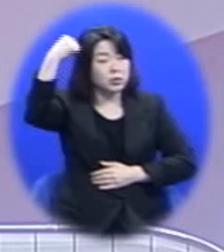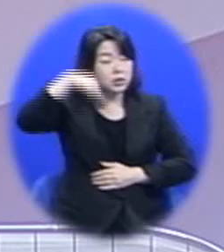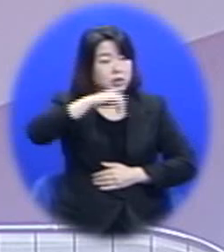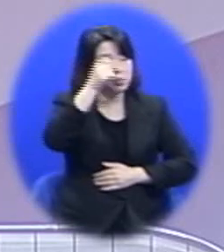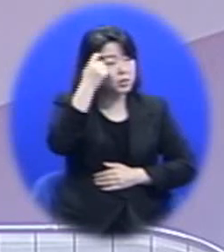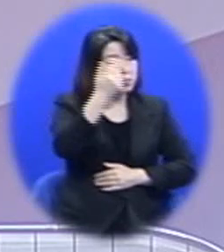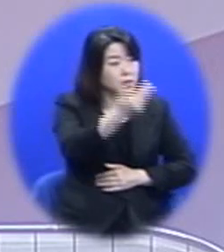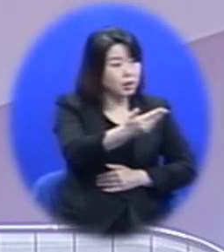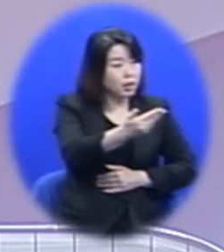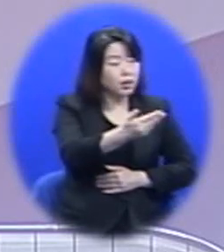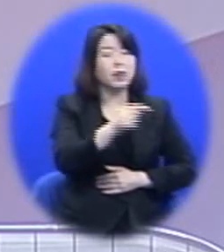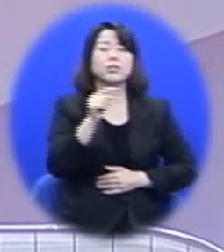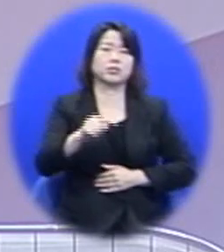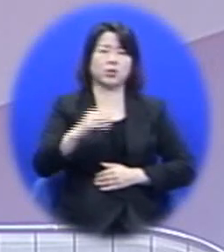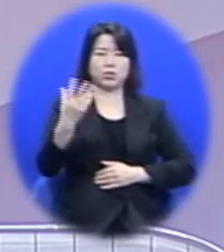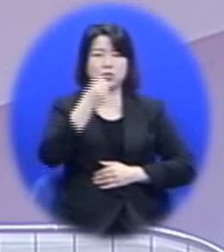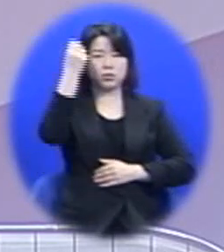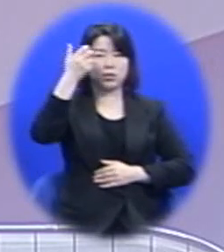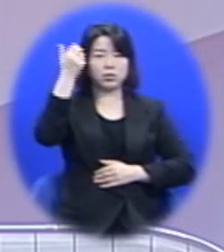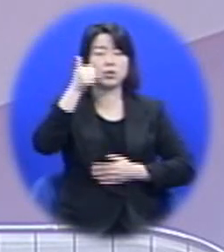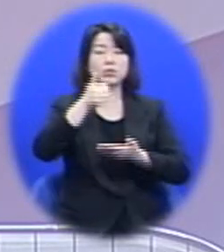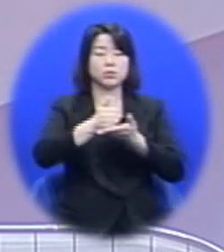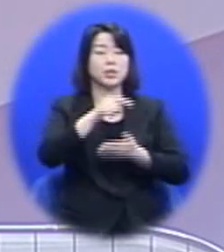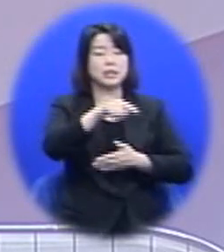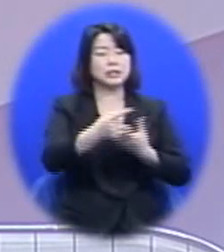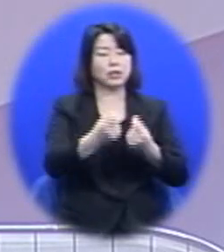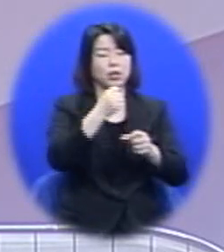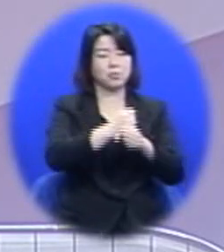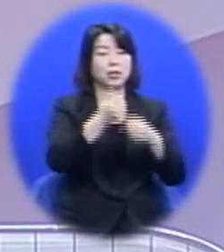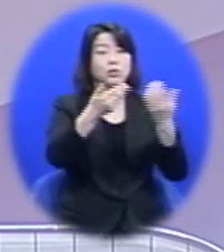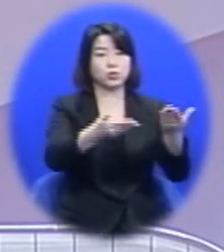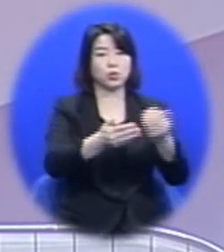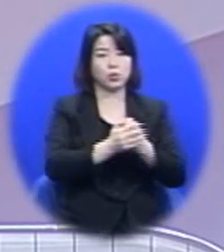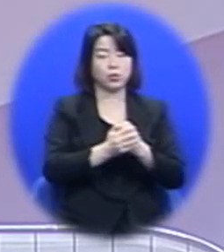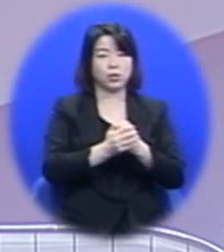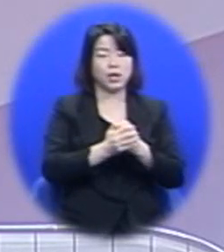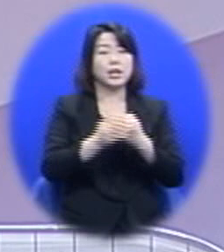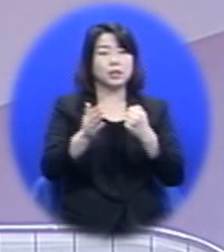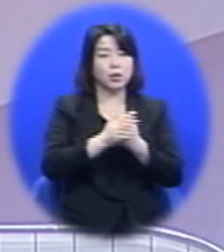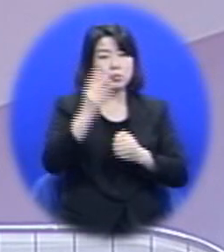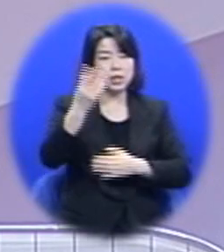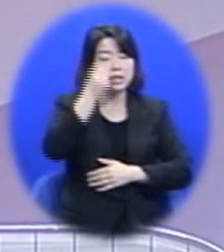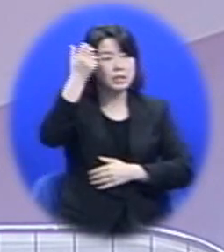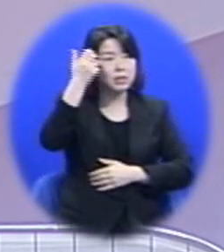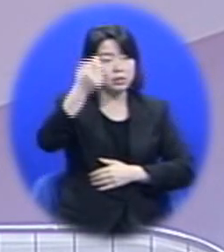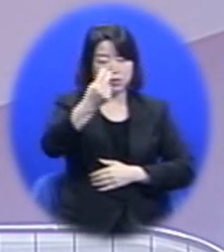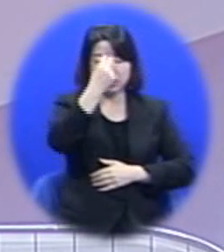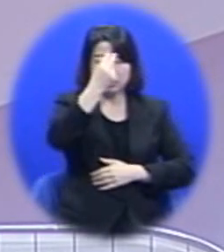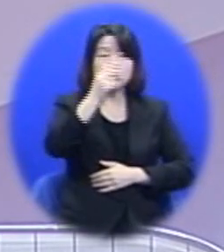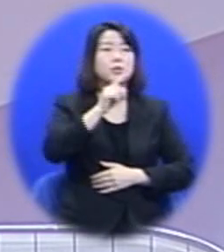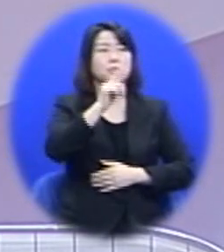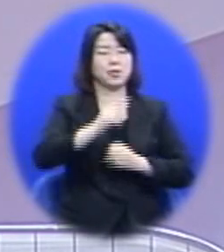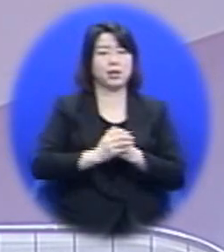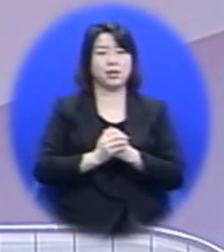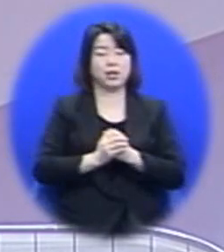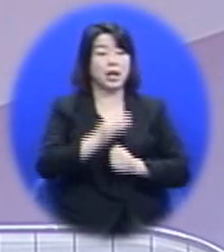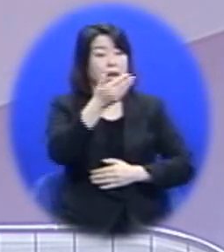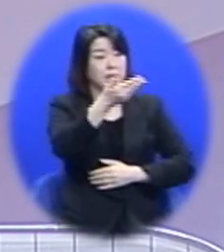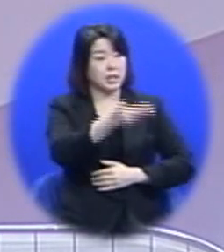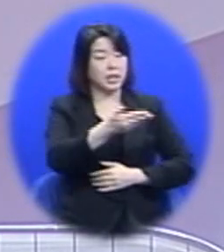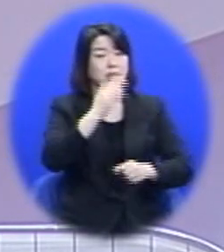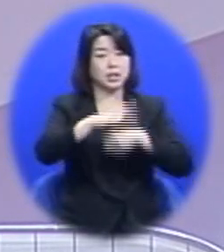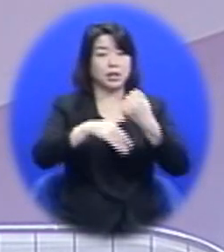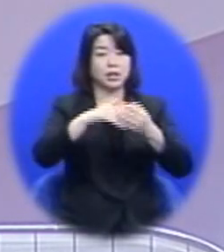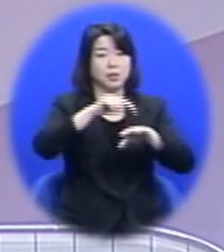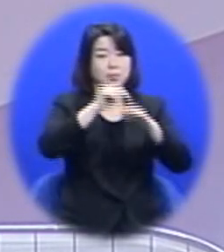그것은 성령께서 그렇게 하시는 것입니다. 그러니까 성령의 근심이라고 하는 것입니다. 당신의 마음속에는